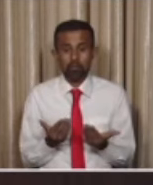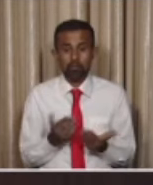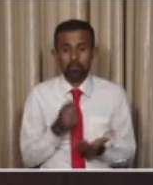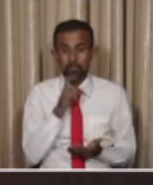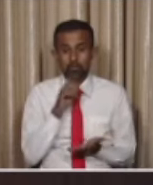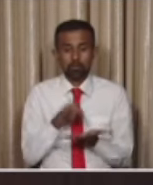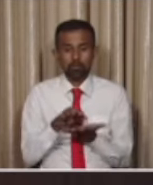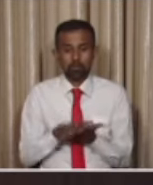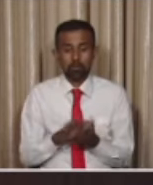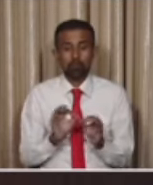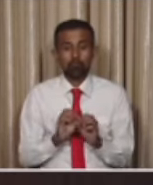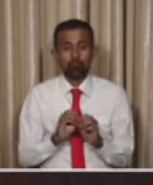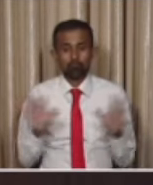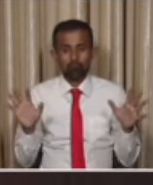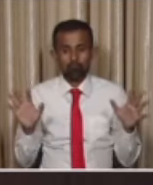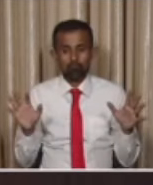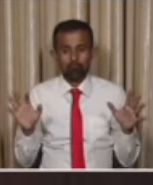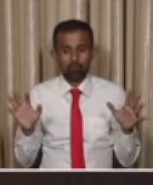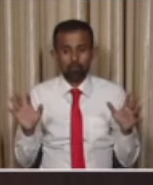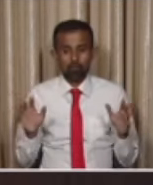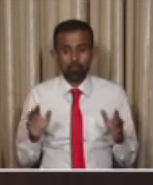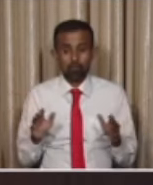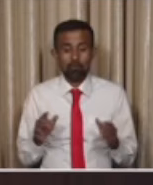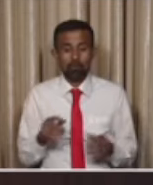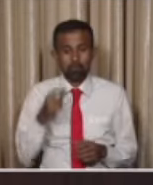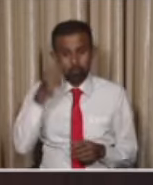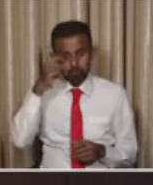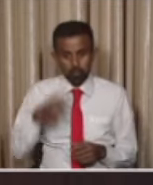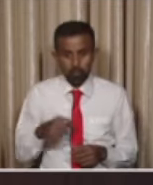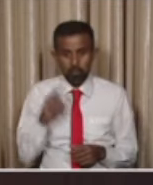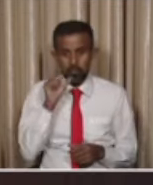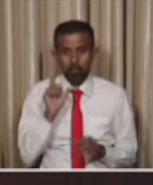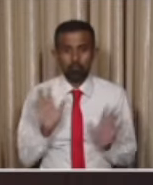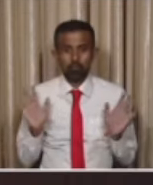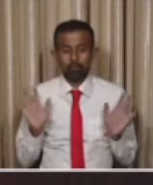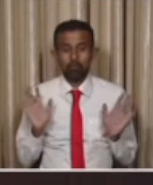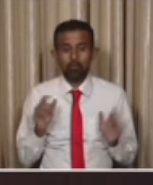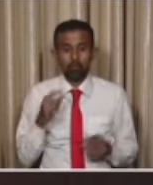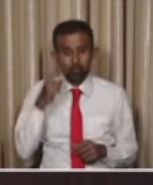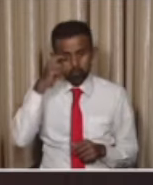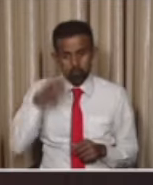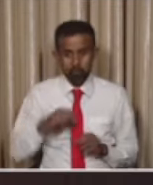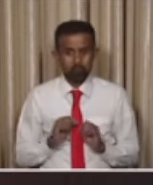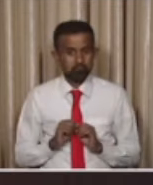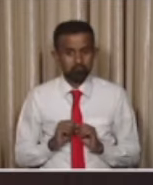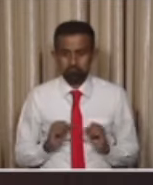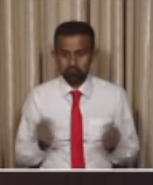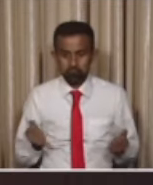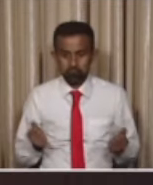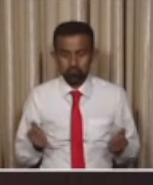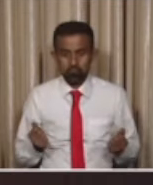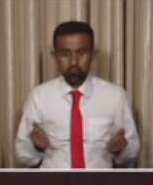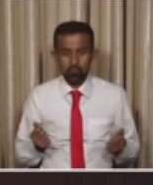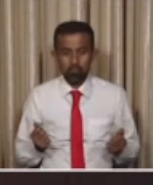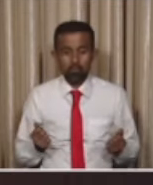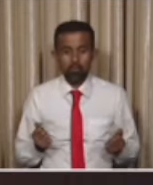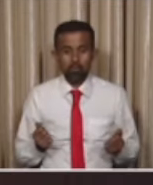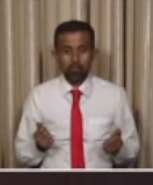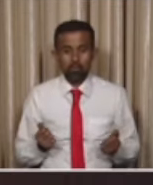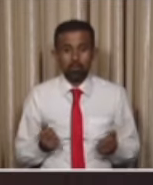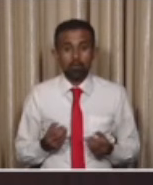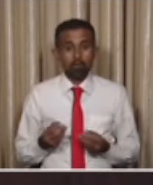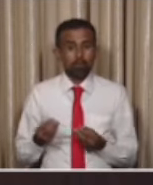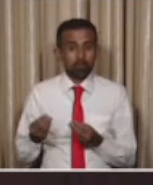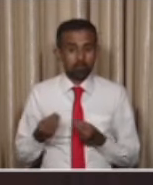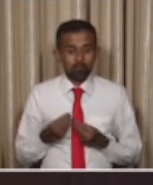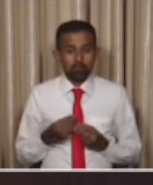thinduwak prakashayata pat karanne etenta idiripat wena saakshi mata padanam. Tolong saksi netang, ini awasikan mulas. Genda katitu itu